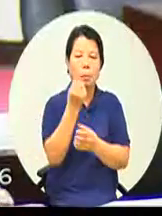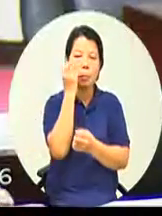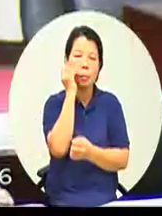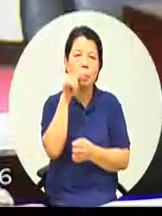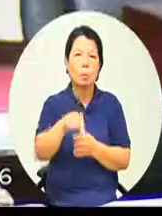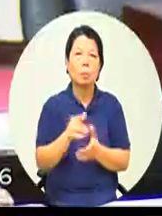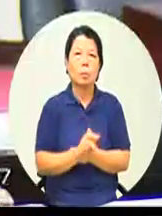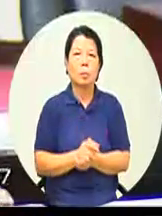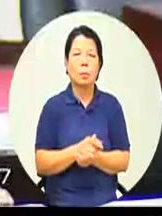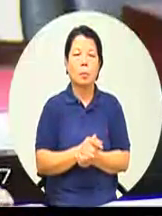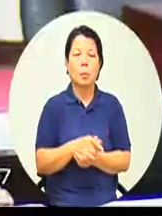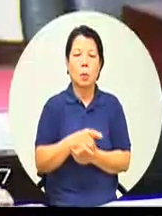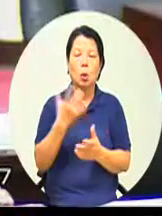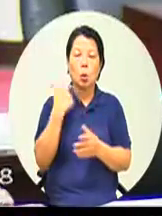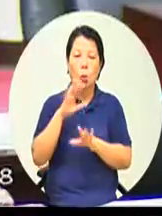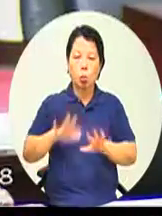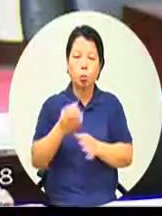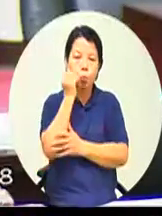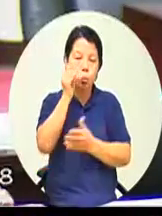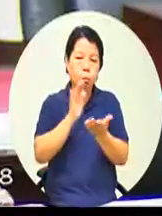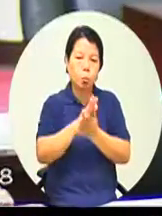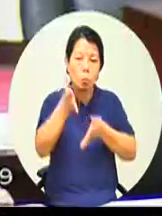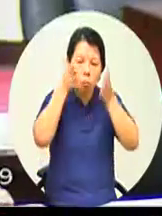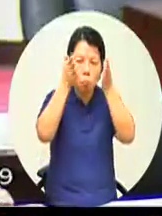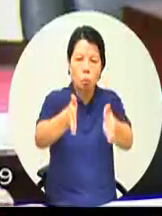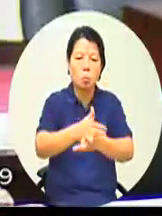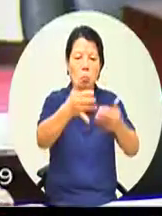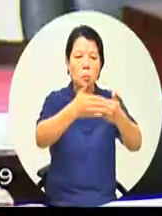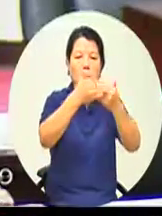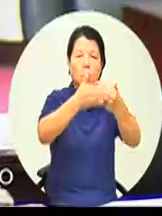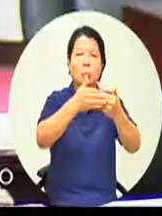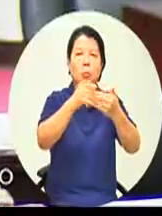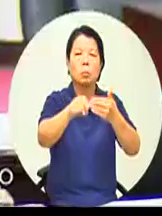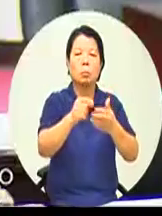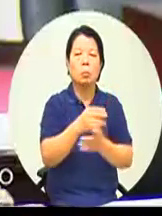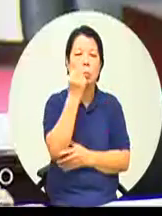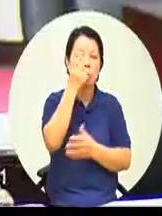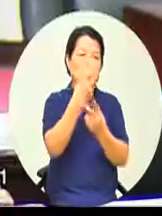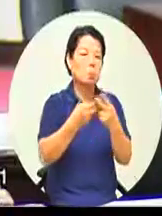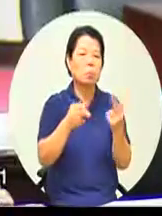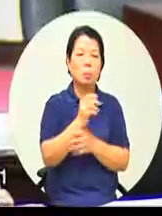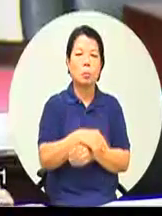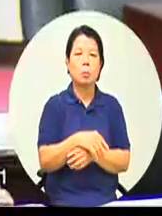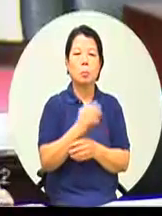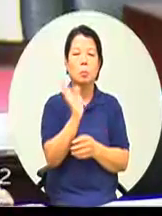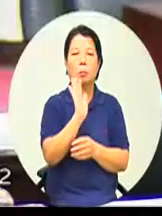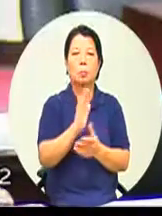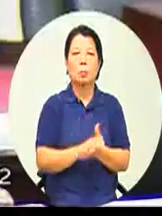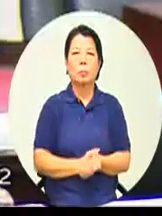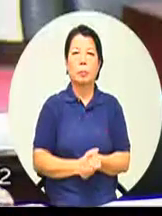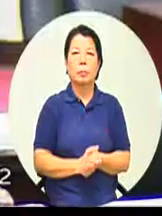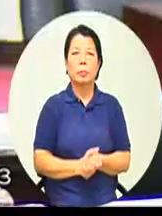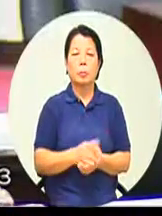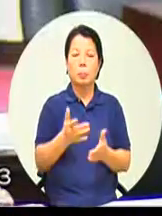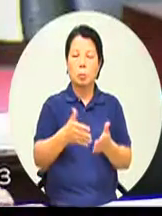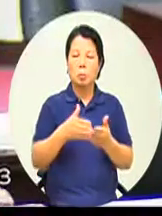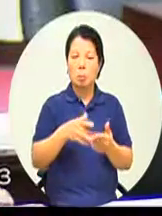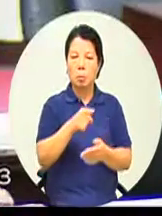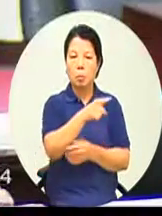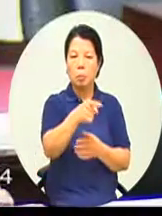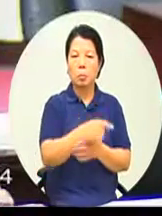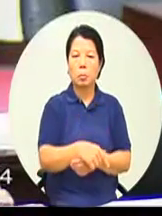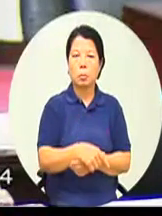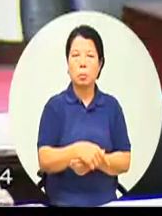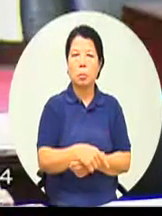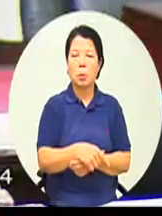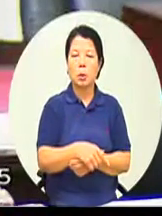们的观光不会再只局限于只是针对大陆的观光客哈，而不是受到某一